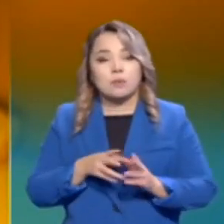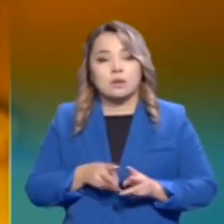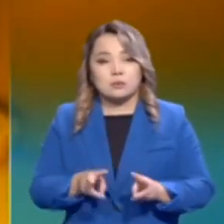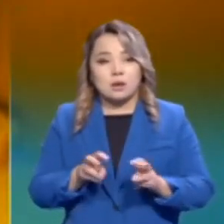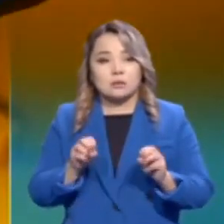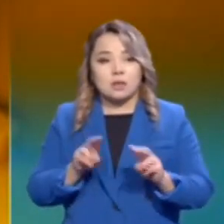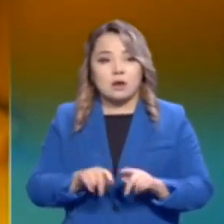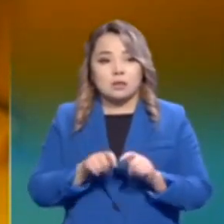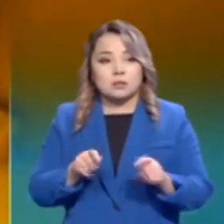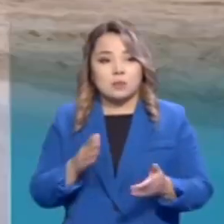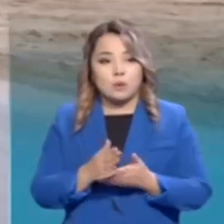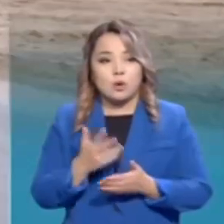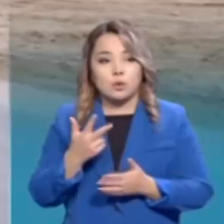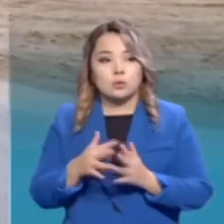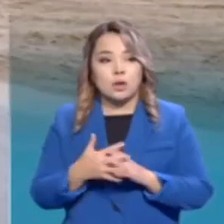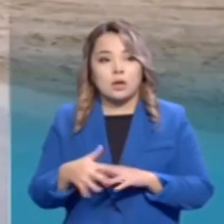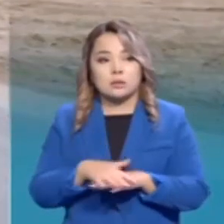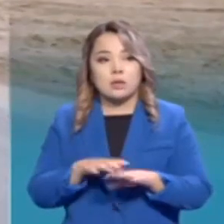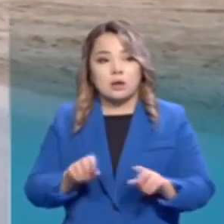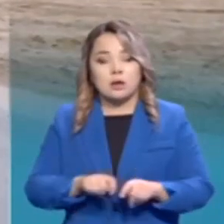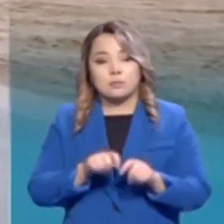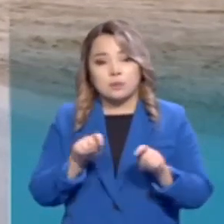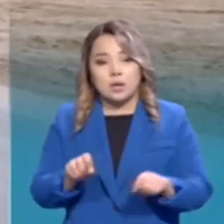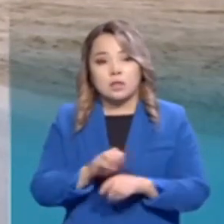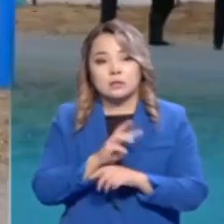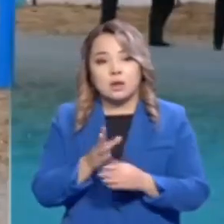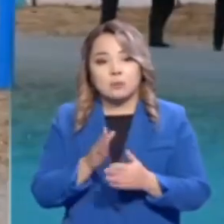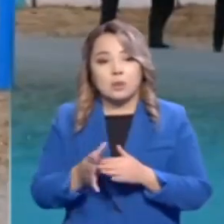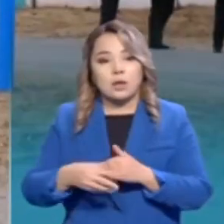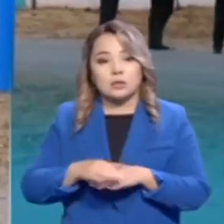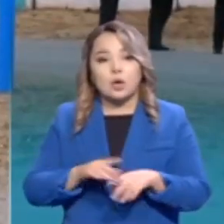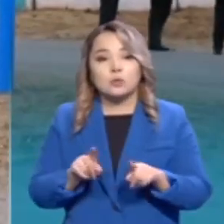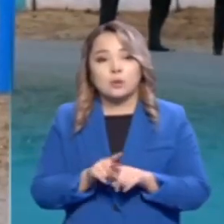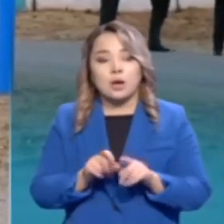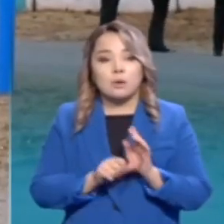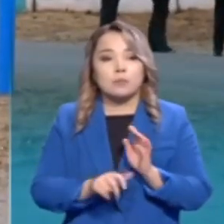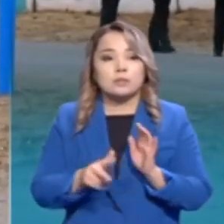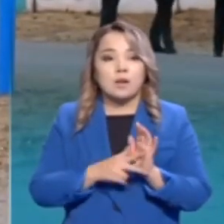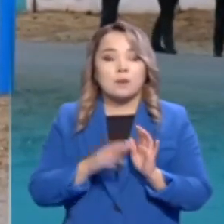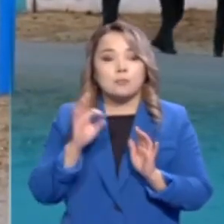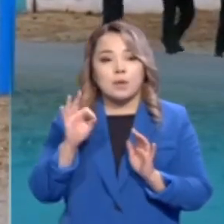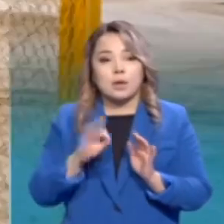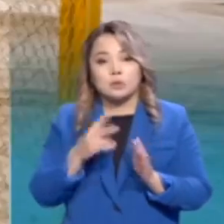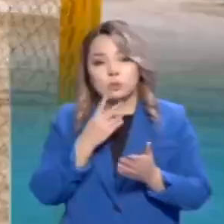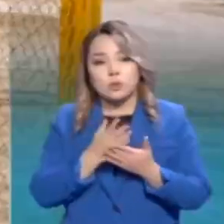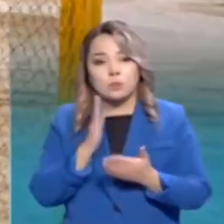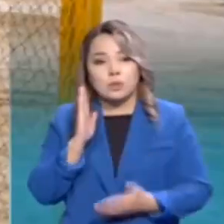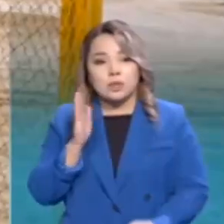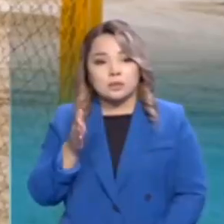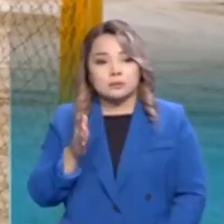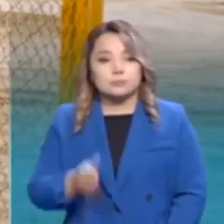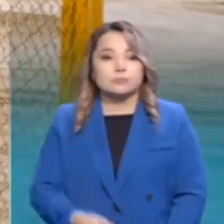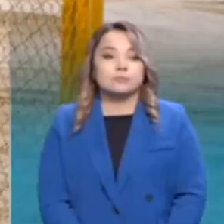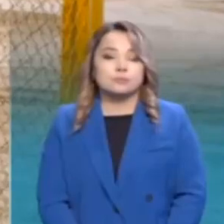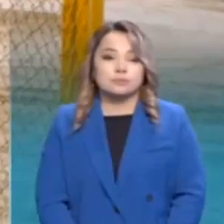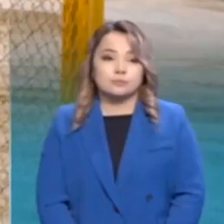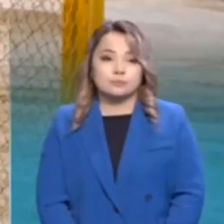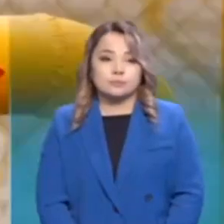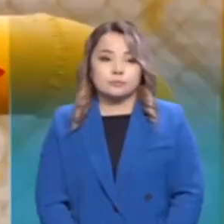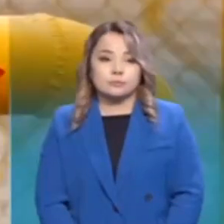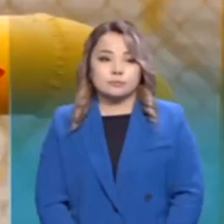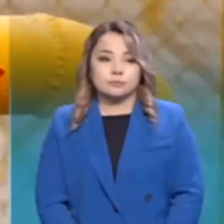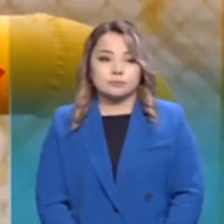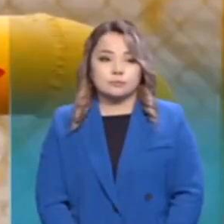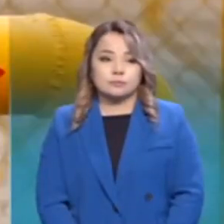қосылды. Биыл тағы үш ауыл қамтылса, бұл көрсеткіш аймақ халқының 68%-ын құрайды. Қызылорда облысынан Әділбек